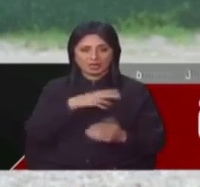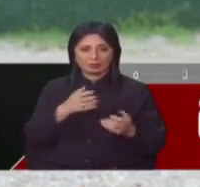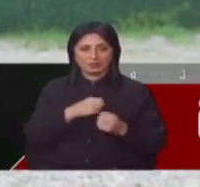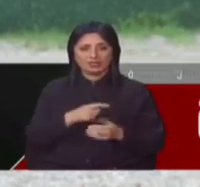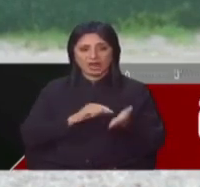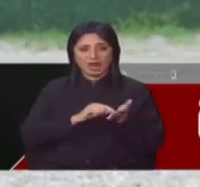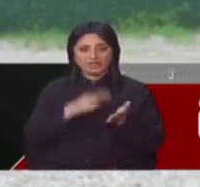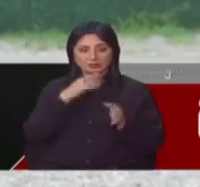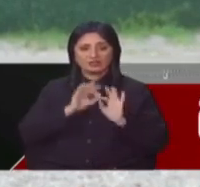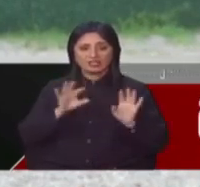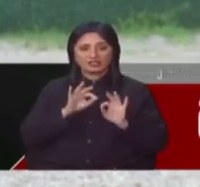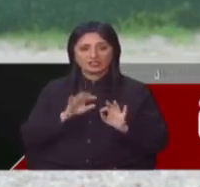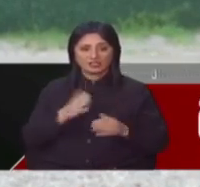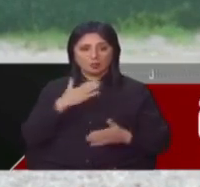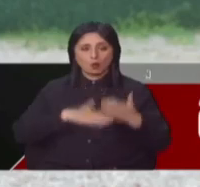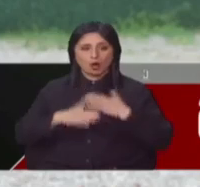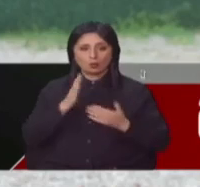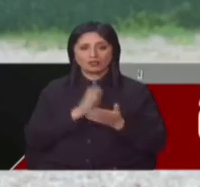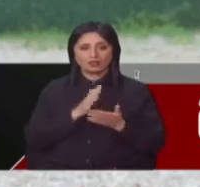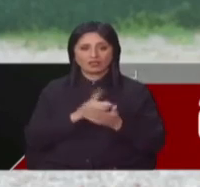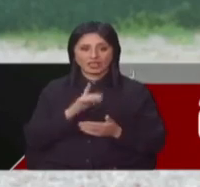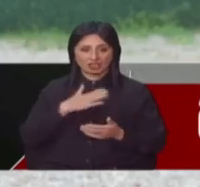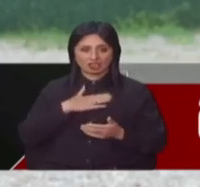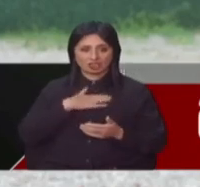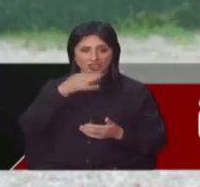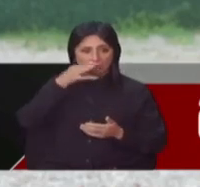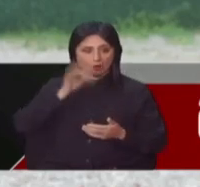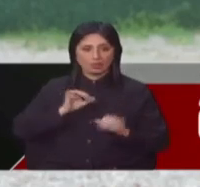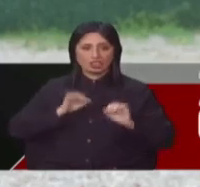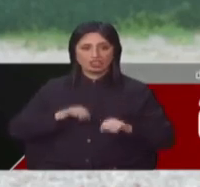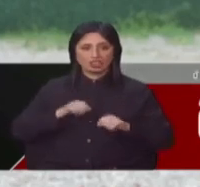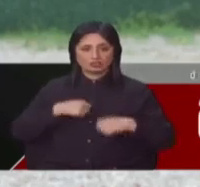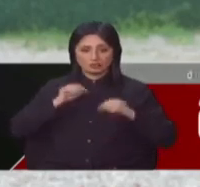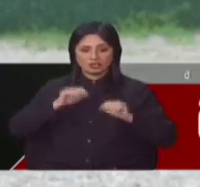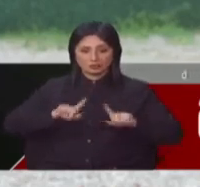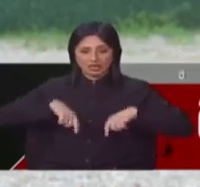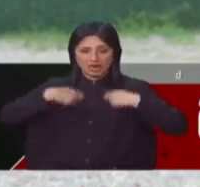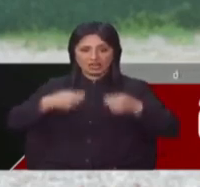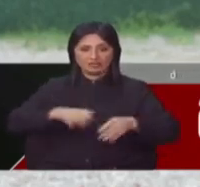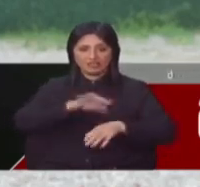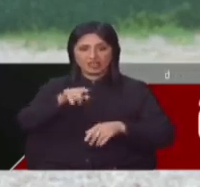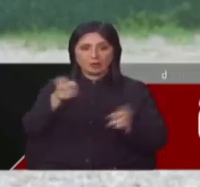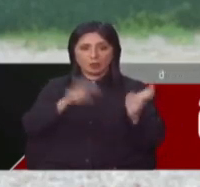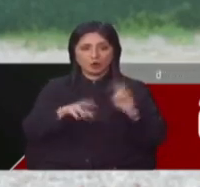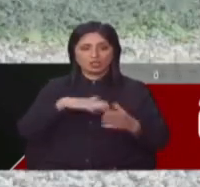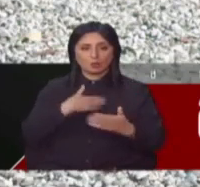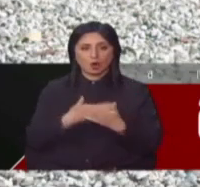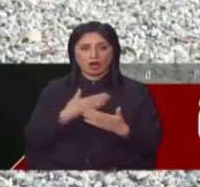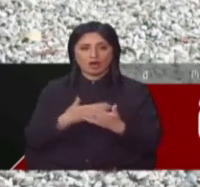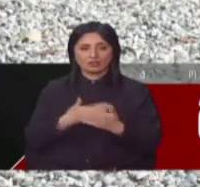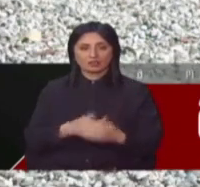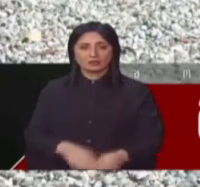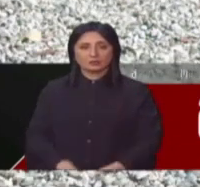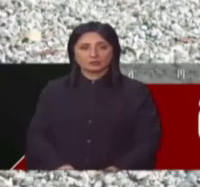în închideț, dacă Liuar, atât ce mi-ți odi na șase zile buba, șase zile agadam se xuela ac mosul moxalises.